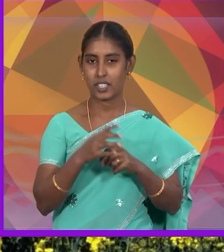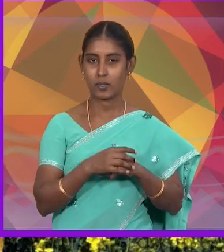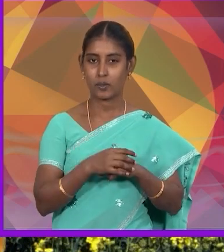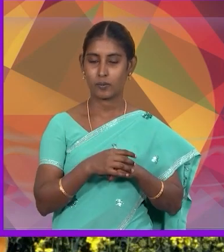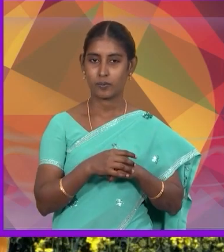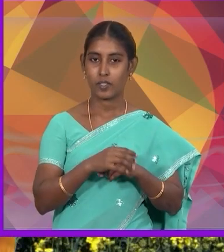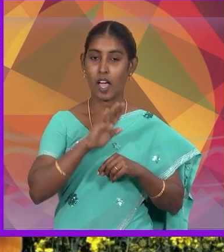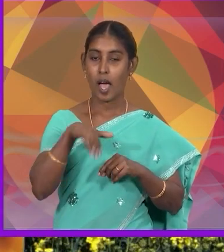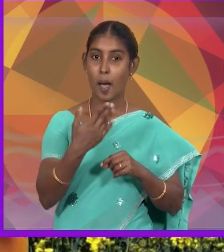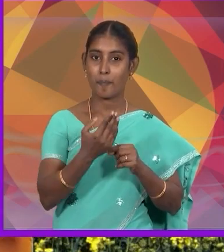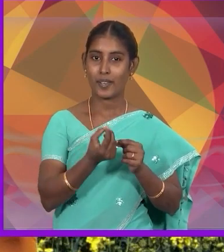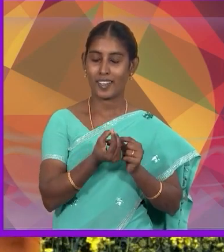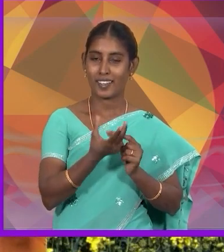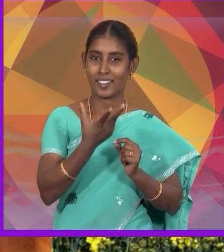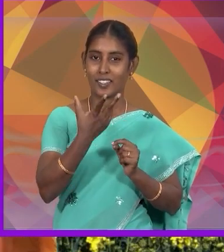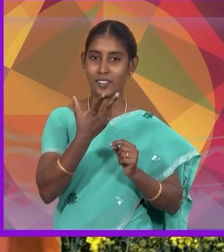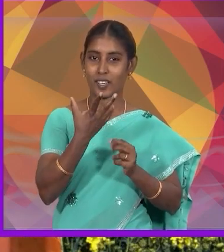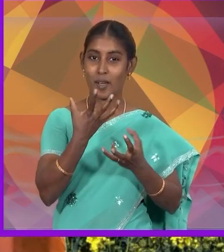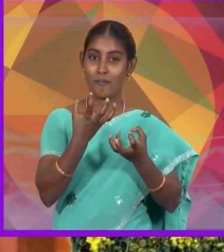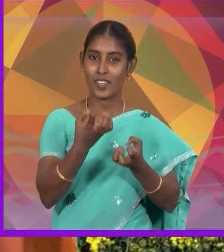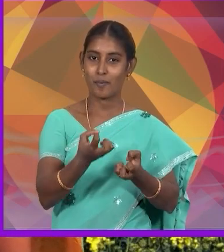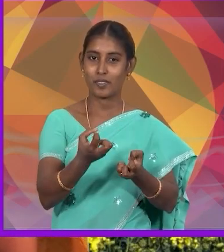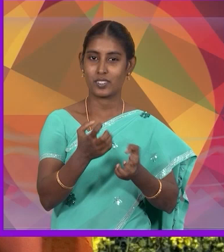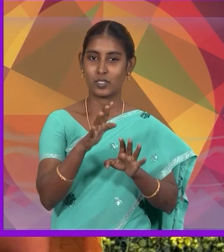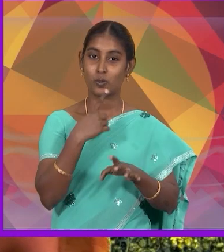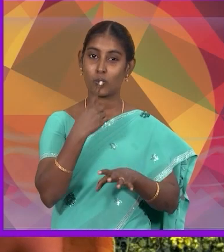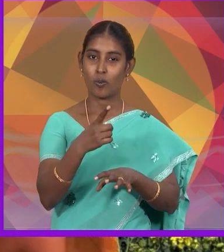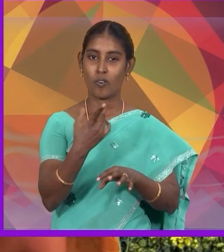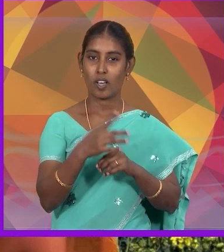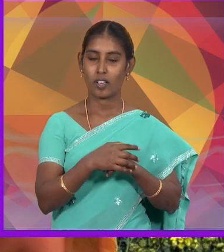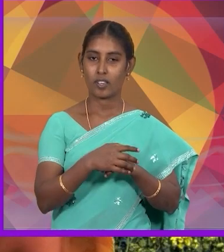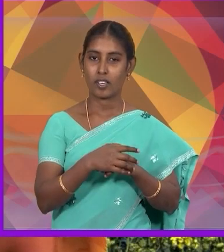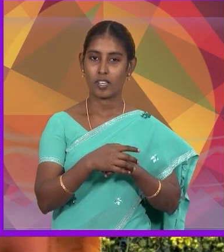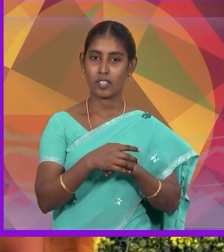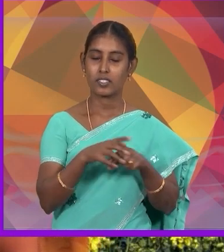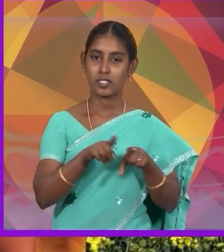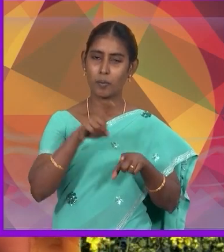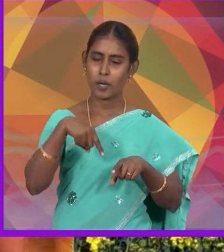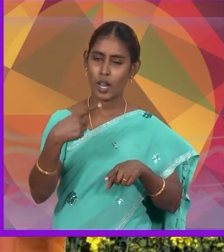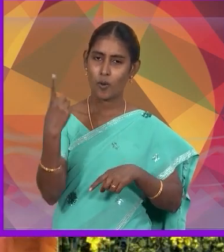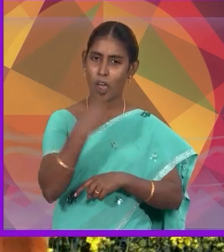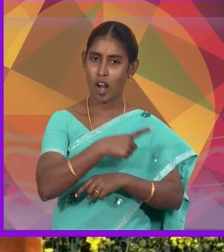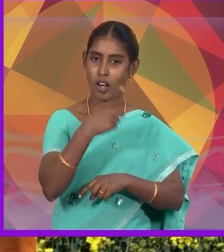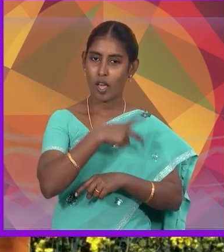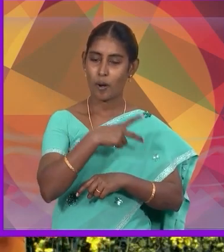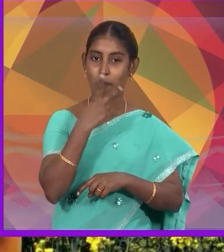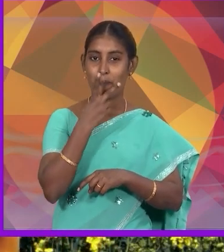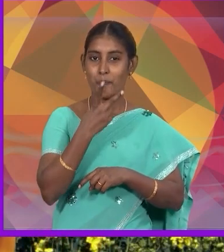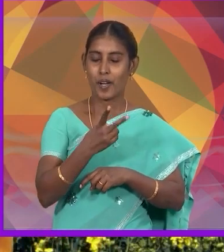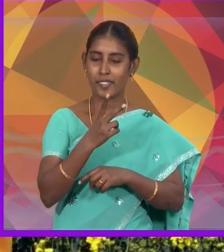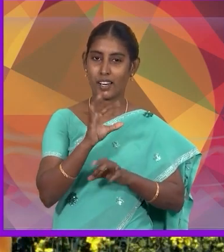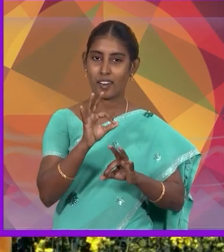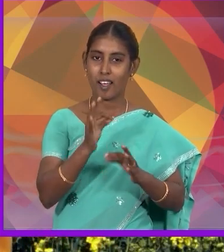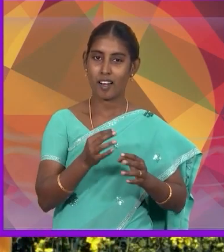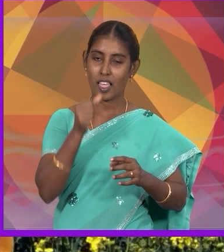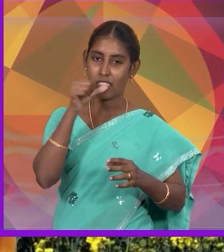அதுக்கப்புறம் கிளைவிடும், அப்பதான் வேர் பிடிச்சிக்கிச்சு மண்ணில் அப்படின்னு சொல்லுவாங்க. நாள்தோறும் அந்த பயிரை வரும்போது நல்லா அதுக்கு